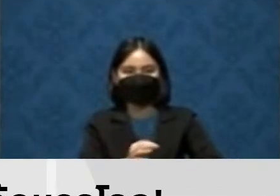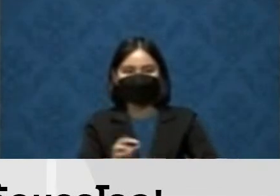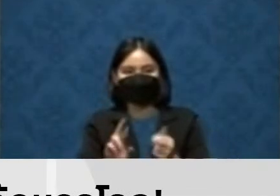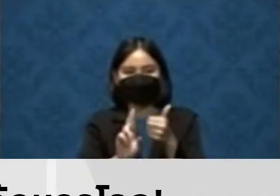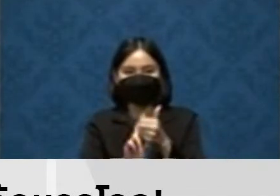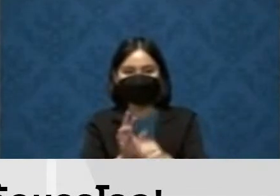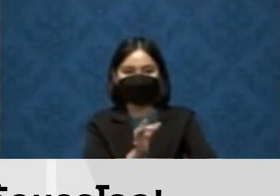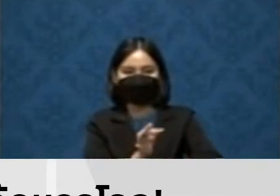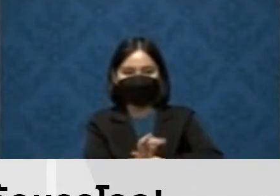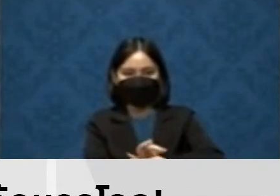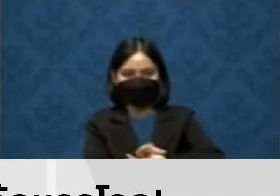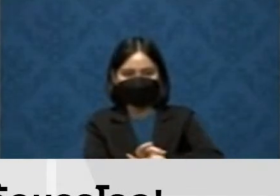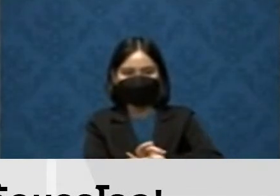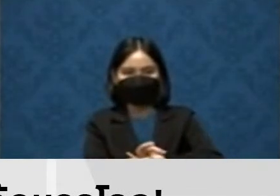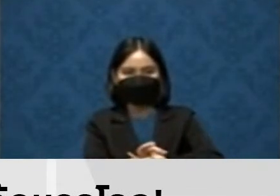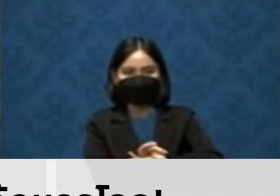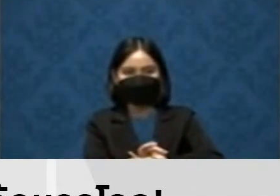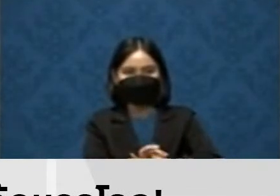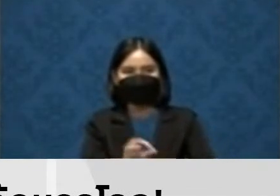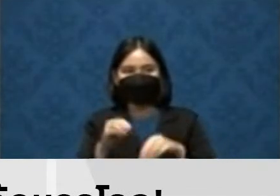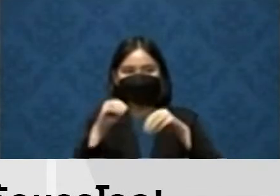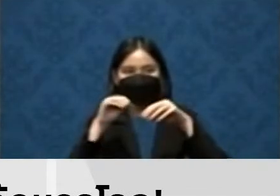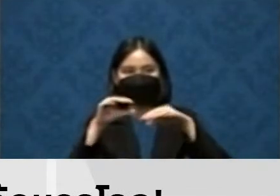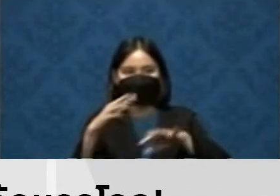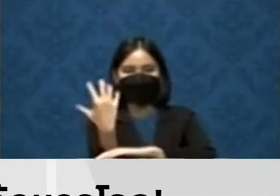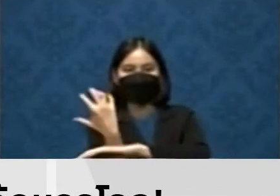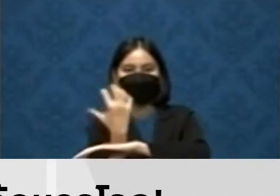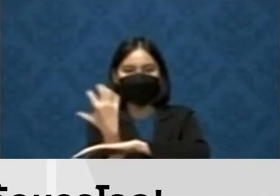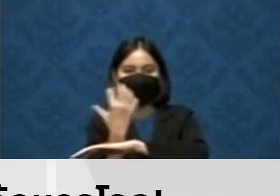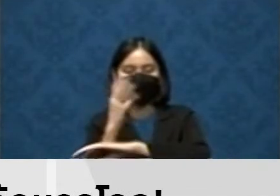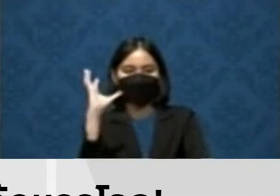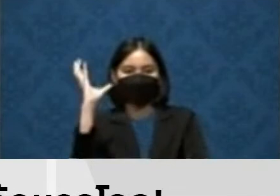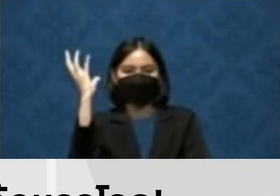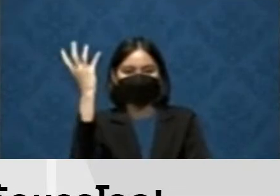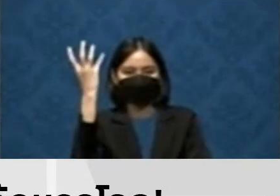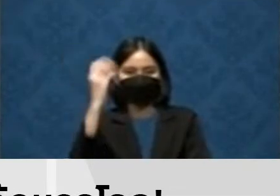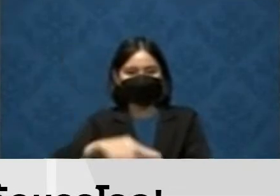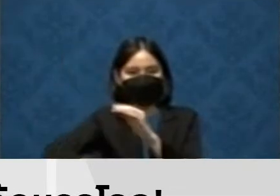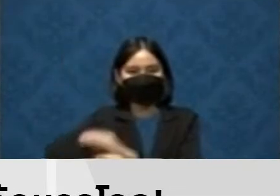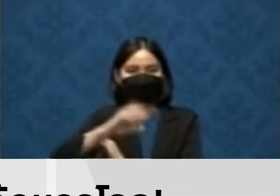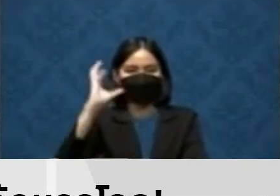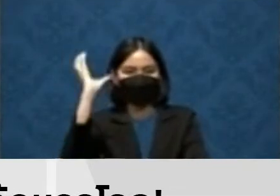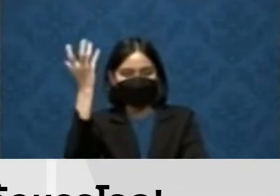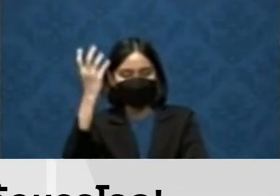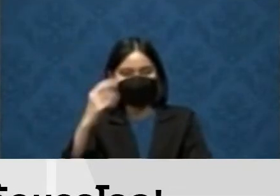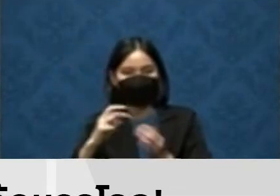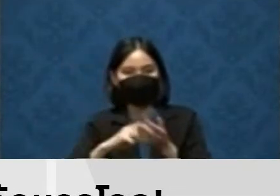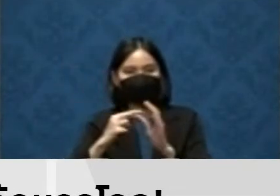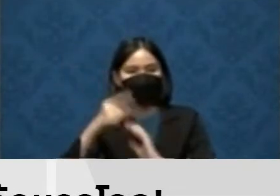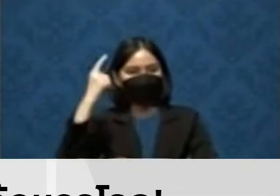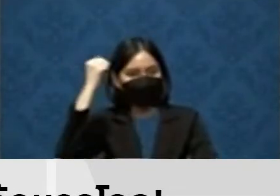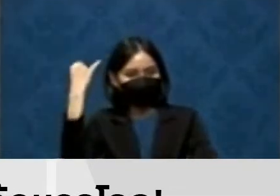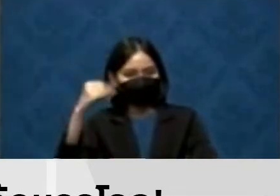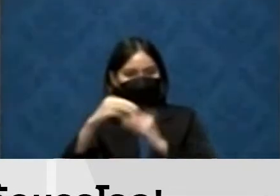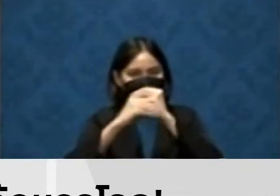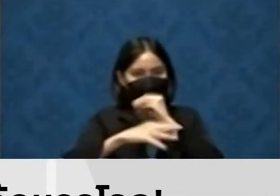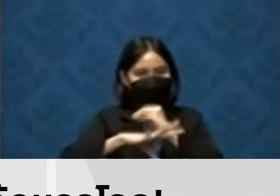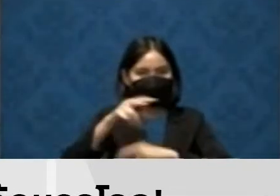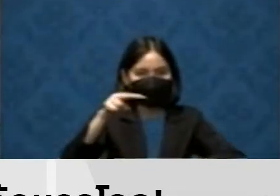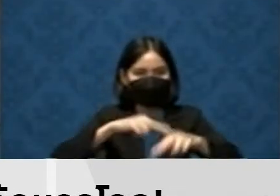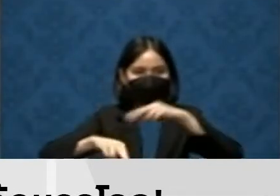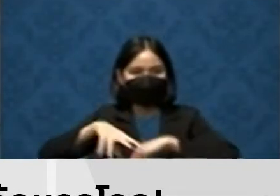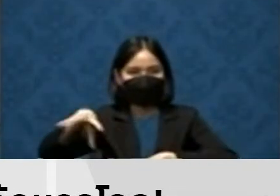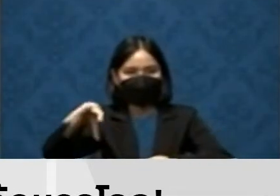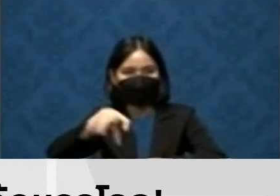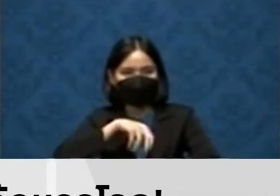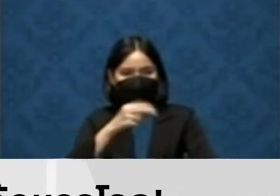ม่ใช่รังนกรู้จักไหมฝอยขัดหม้อมันยิ่งกว่ารังนกอีก มันอะไรนักหนากสทช.ดูให้มันเข้าท่าหน่อยท่